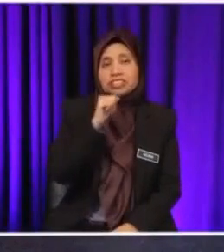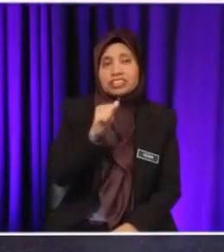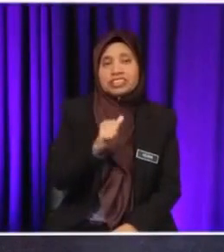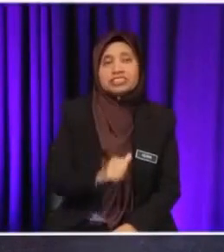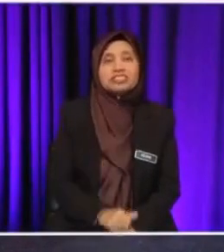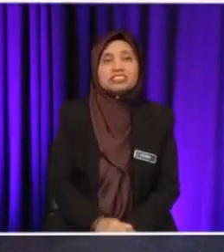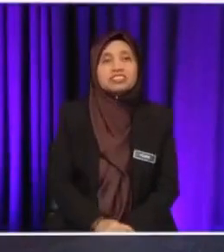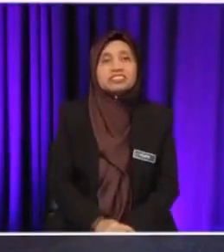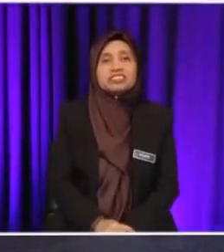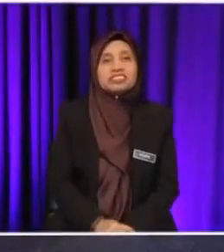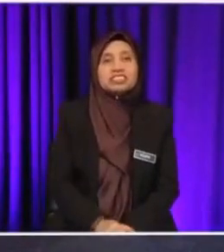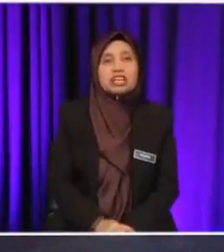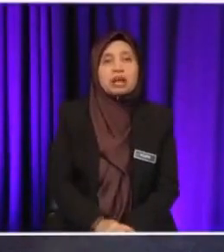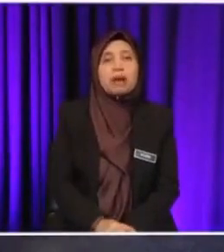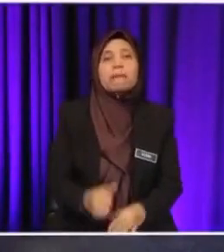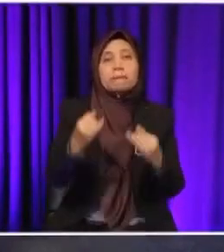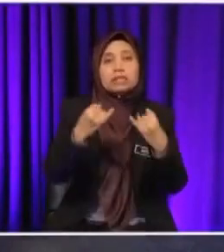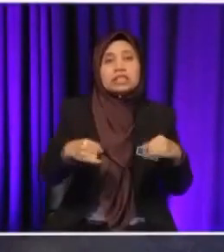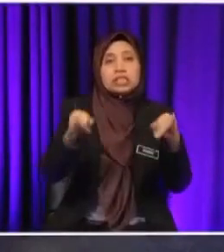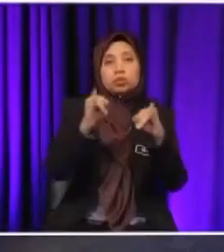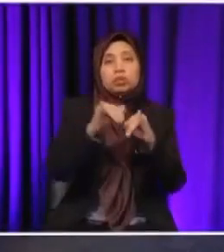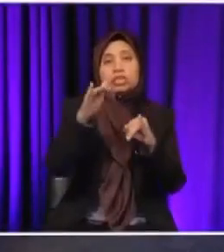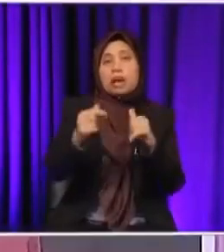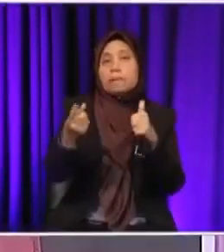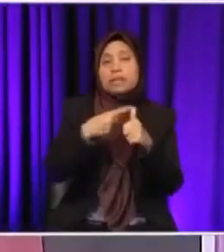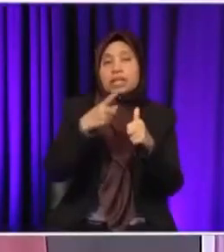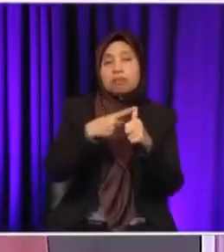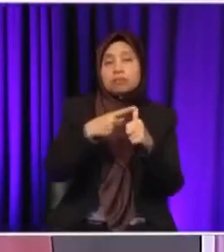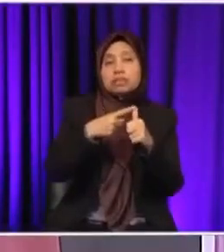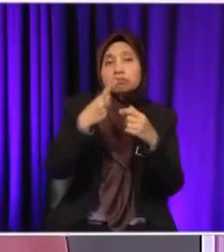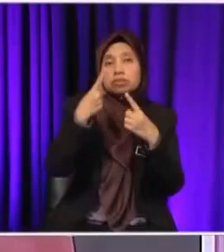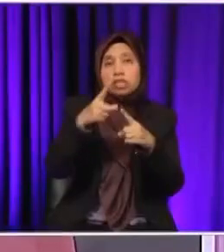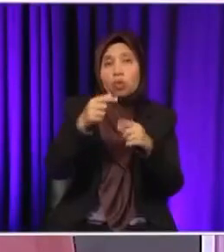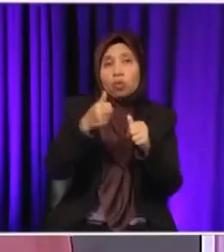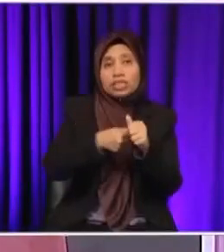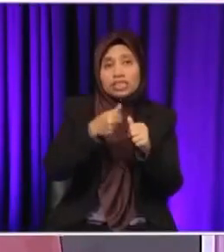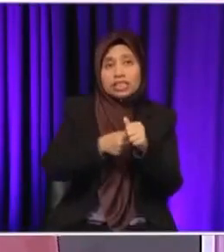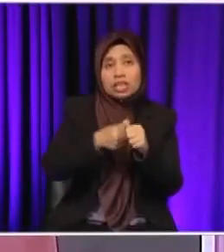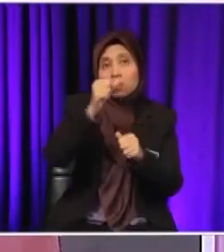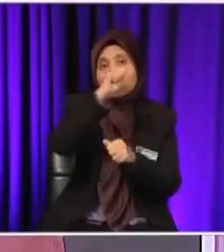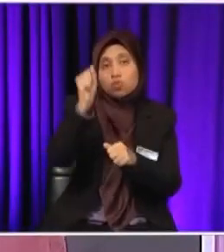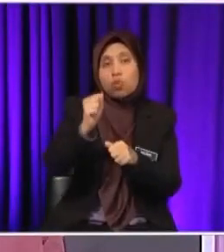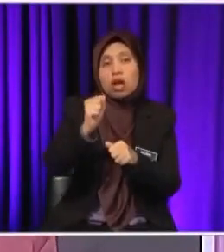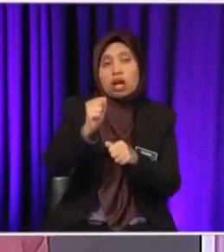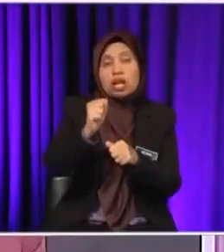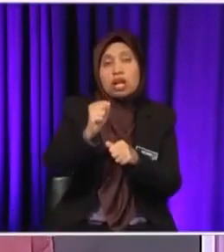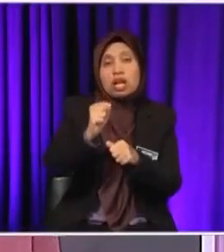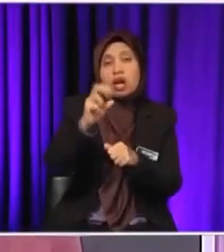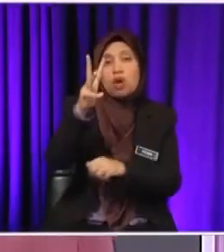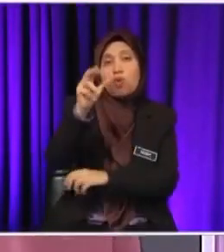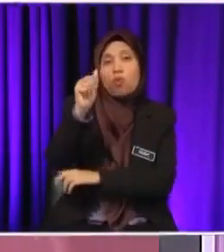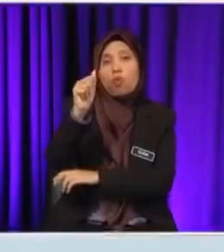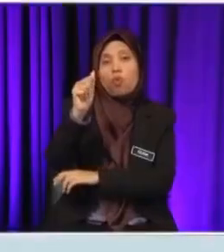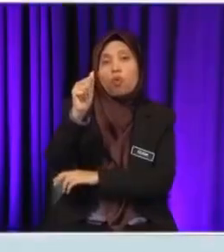nampaknya gagal sebenarnya di situ. Semalam adalah peristiwa yang pertama. Oh, okay. Yang pertama. Menjawab setiap soalan wartawan berkaitan tindakannya